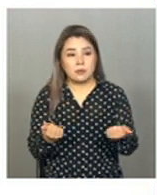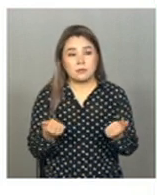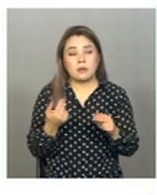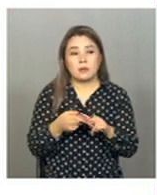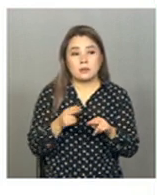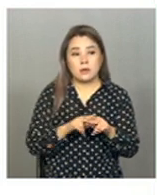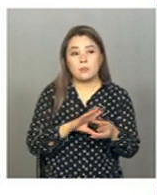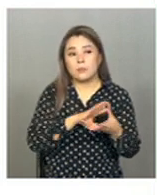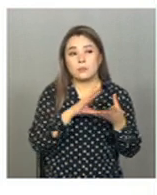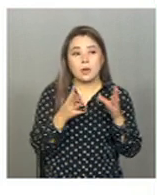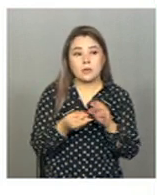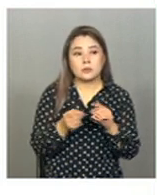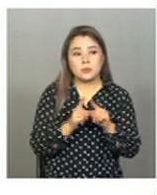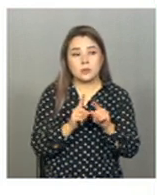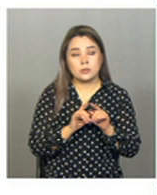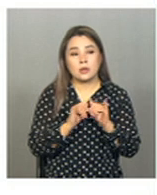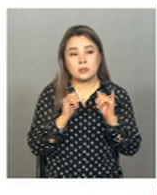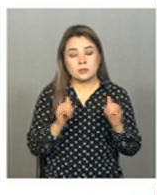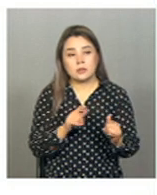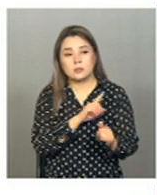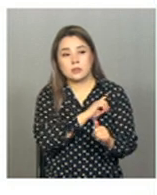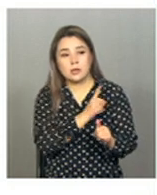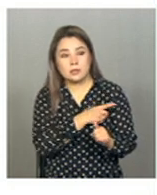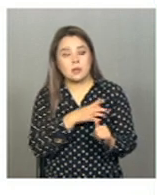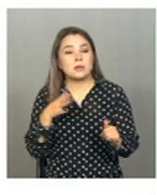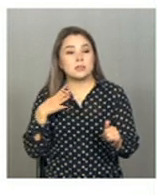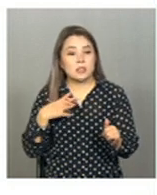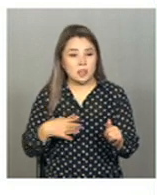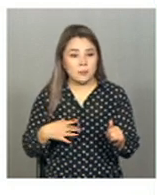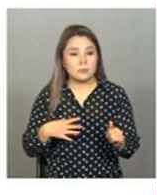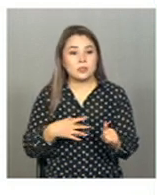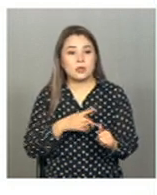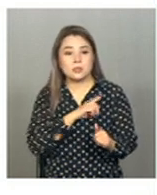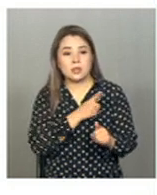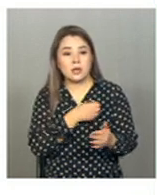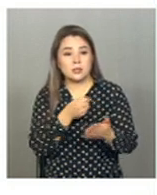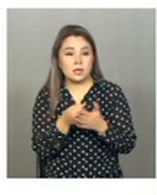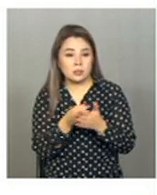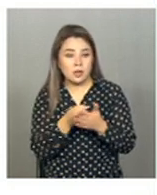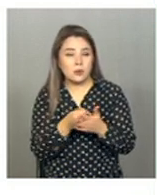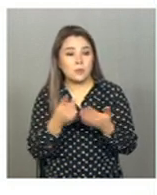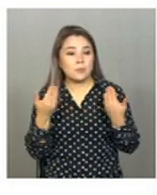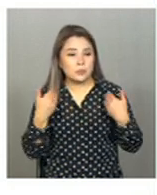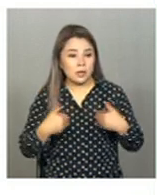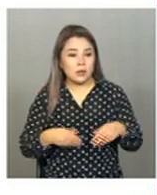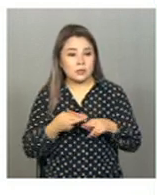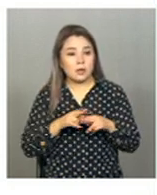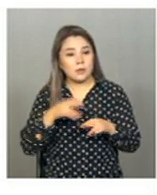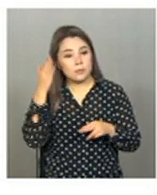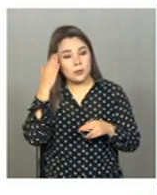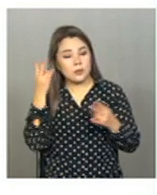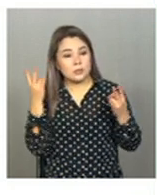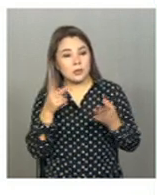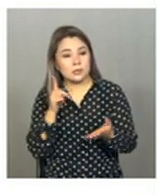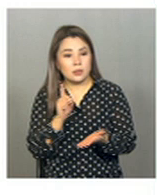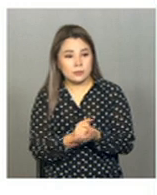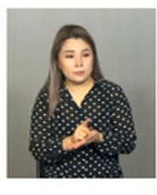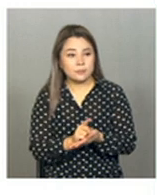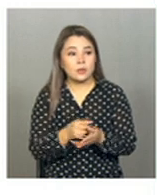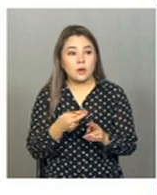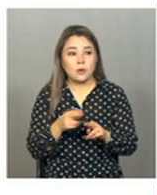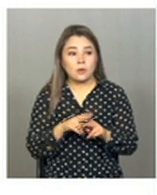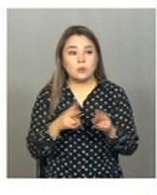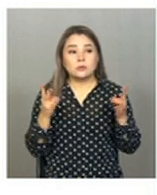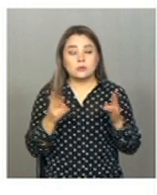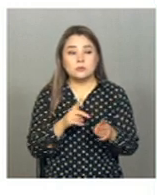барлығы үшін асқан ептілік, шыдамдылық, батылдық және бойдағы дарын қажет. Ол үшін күшті